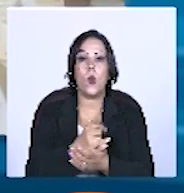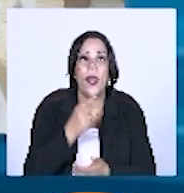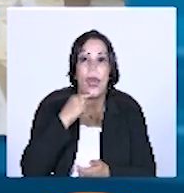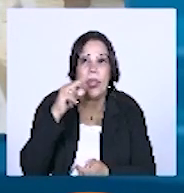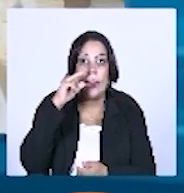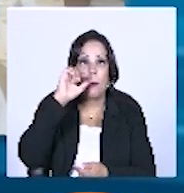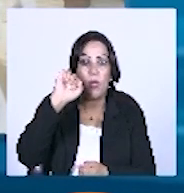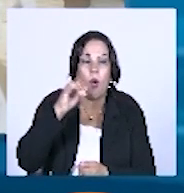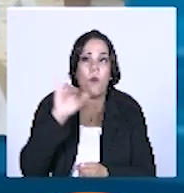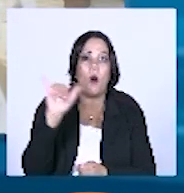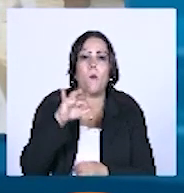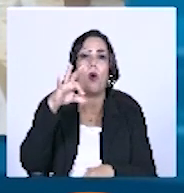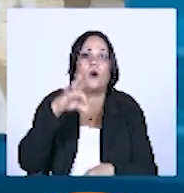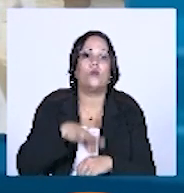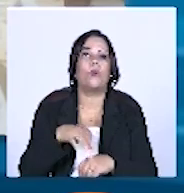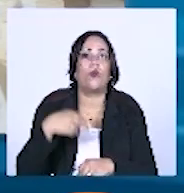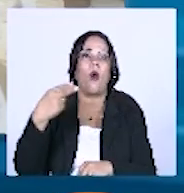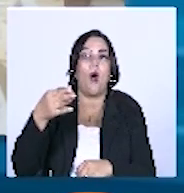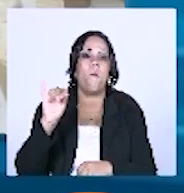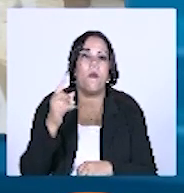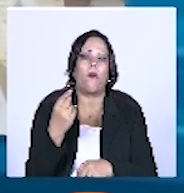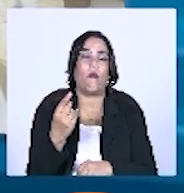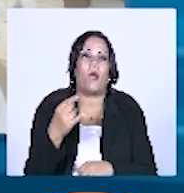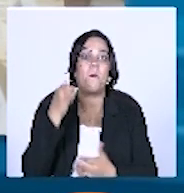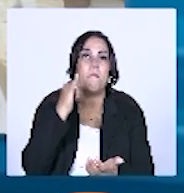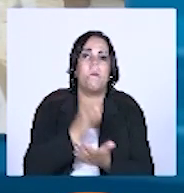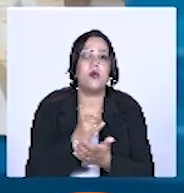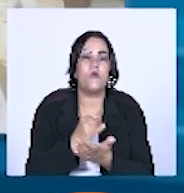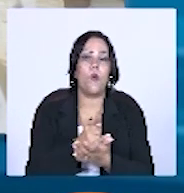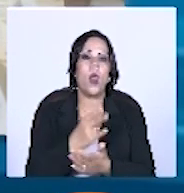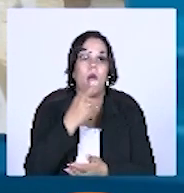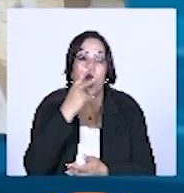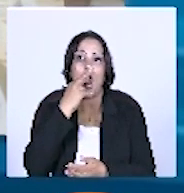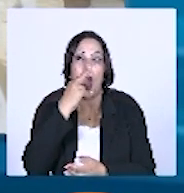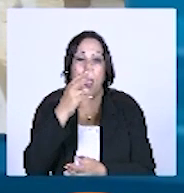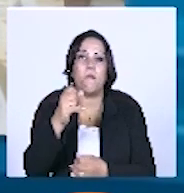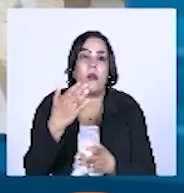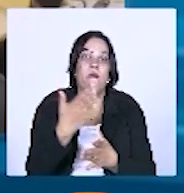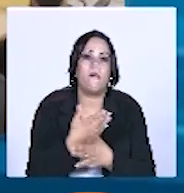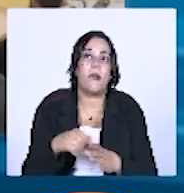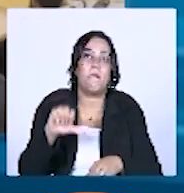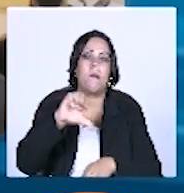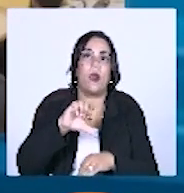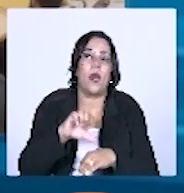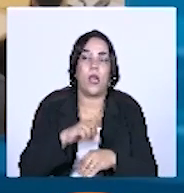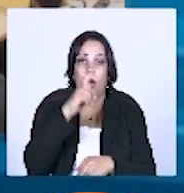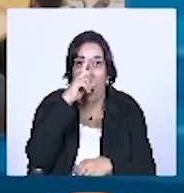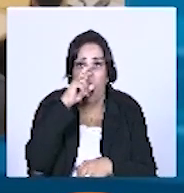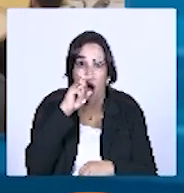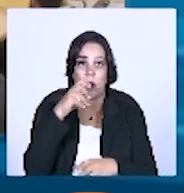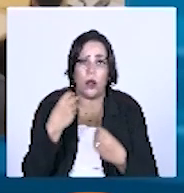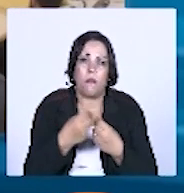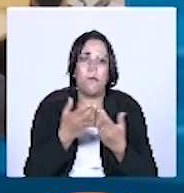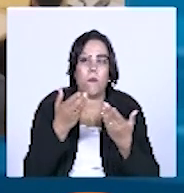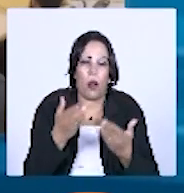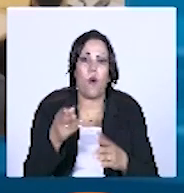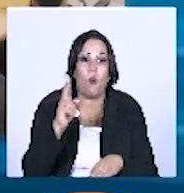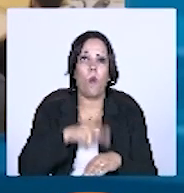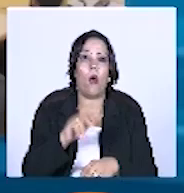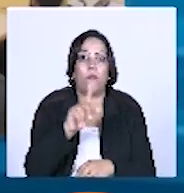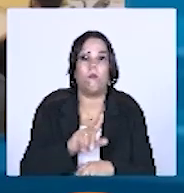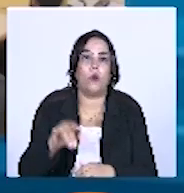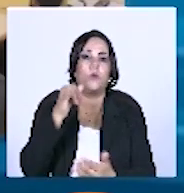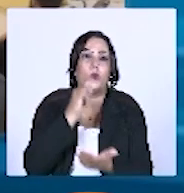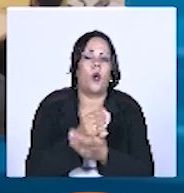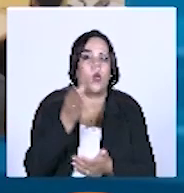المهمه الدكتور عمرو الورداني امين الفتوى بدار الافتاء المصريه واحد كبار